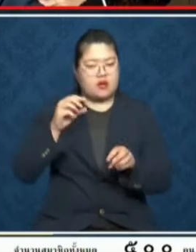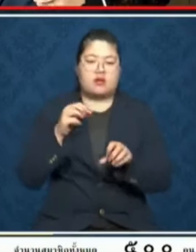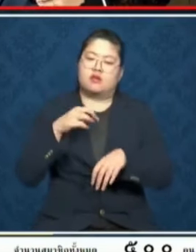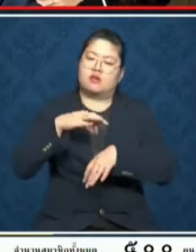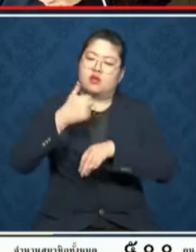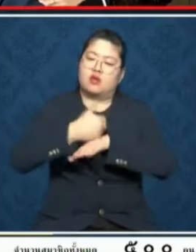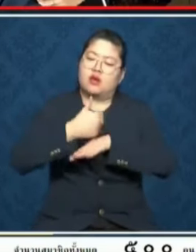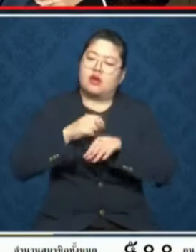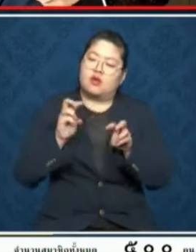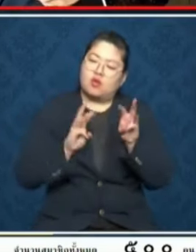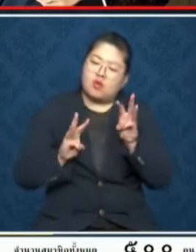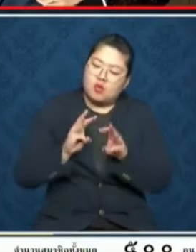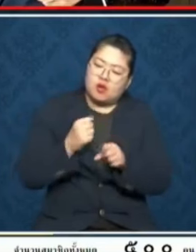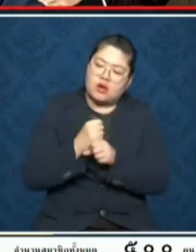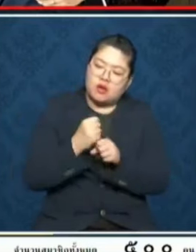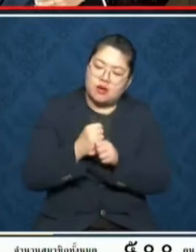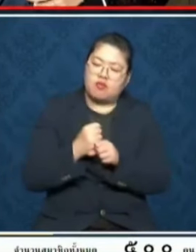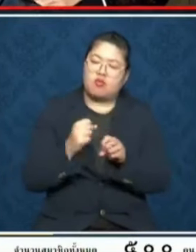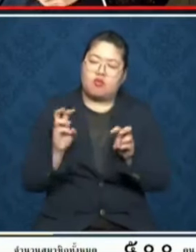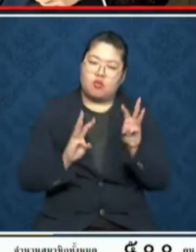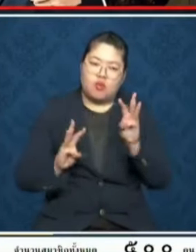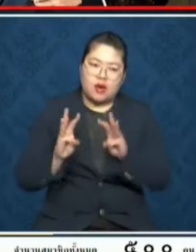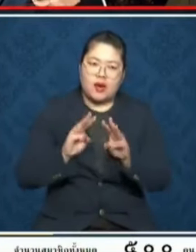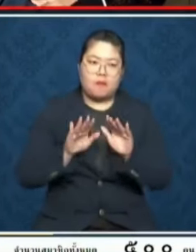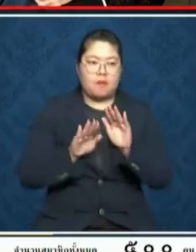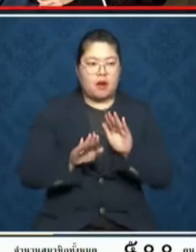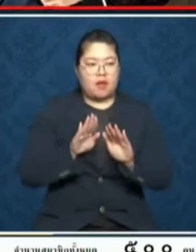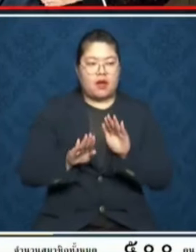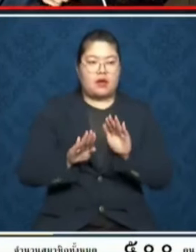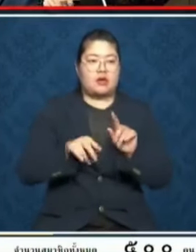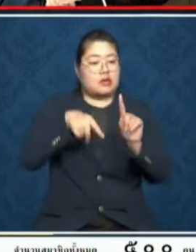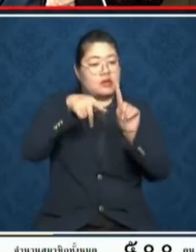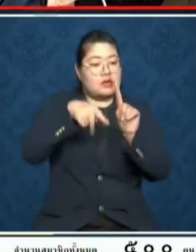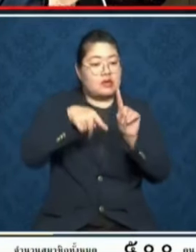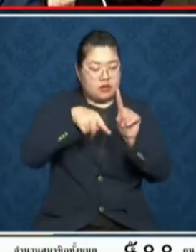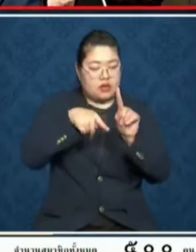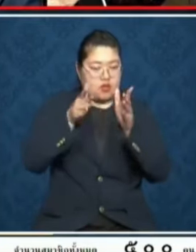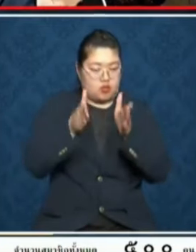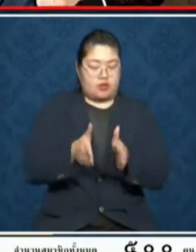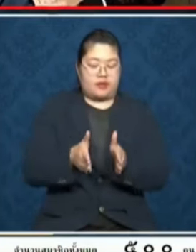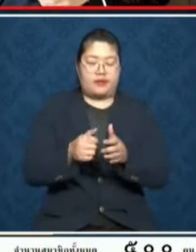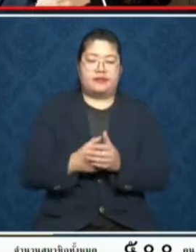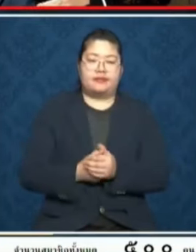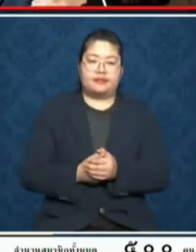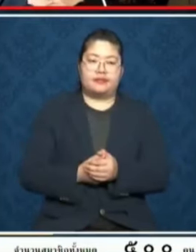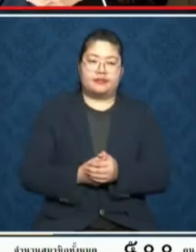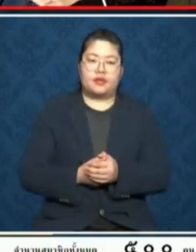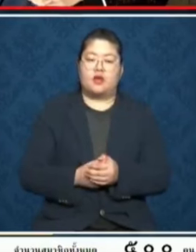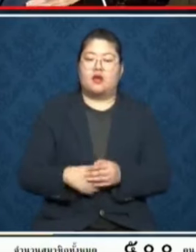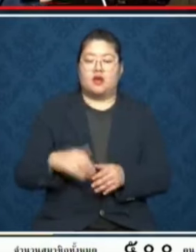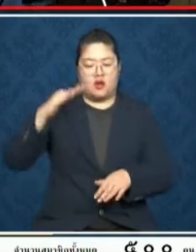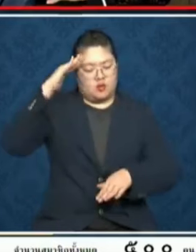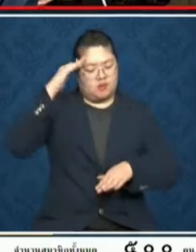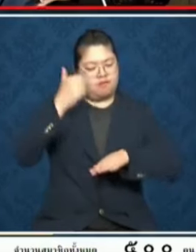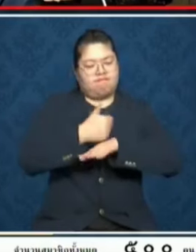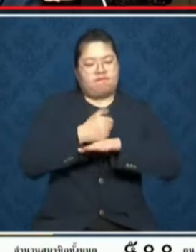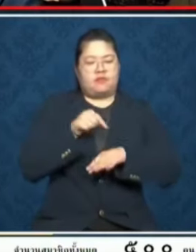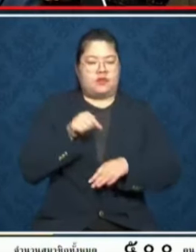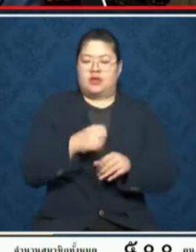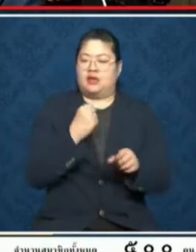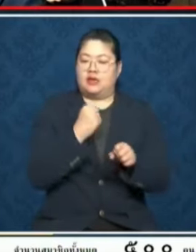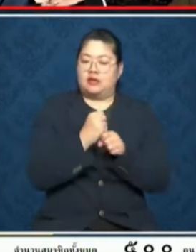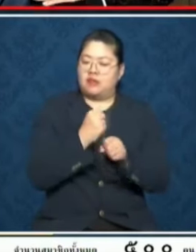ามีจำนวนนายพลที่ว่างงานอยู่อีกประมาณเกือบ 1,000 คนค่ะซึ่งนายพลเหล่านี้ไม่มีรับมอบหมาย